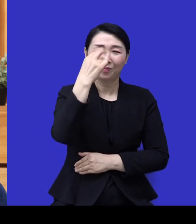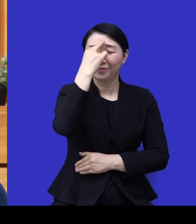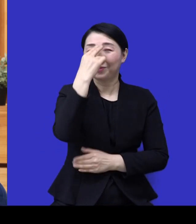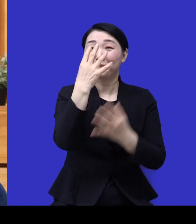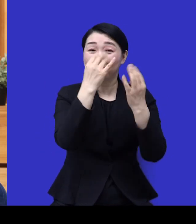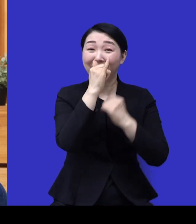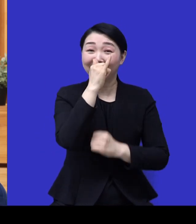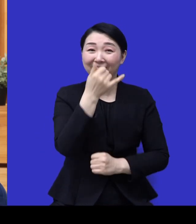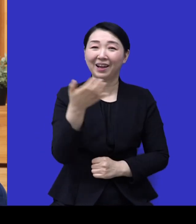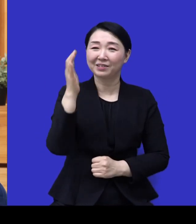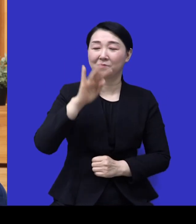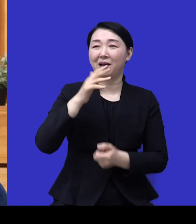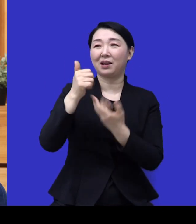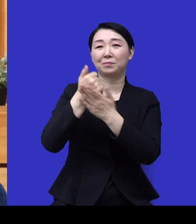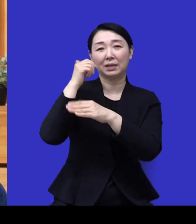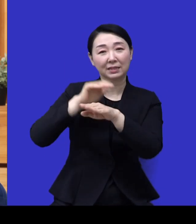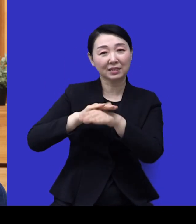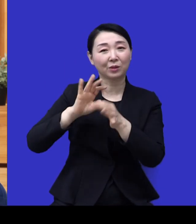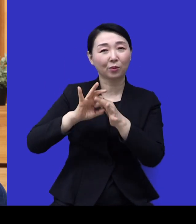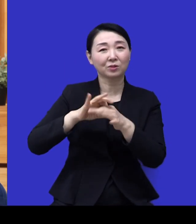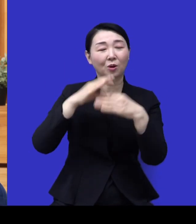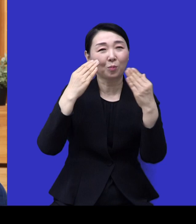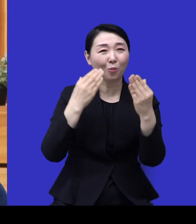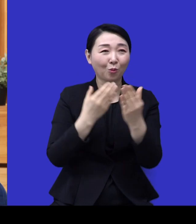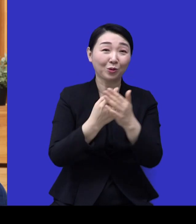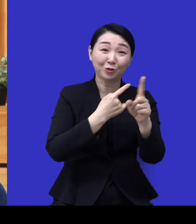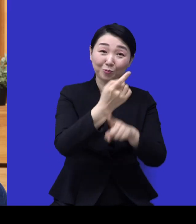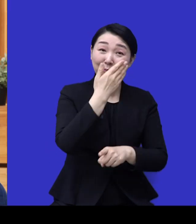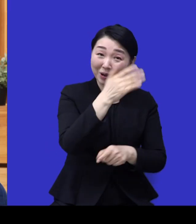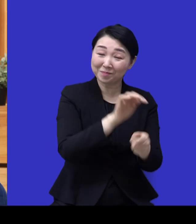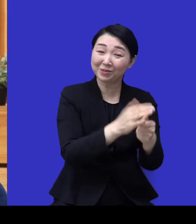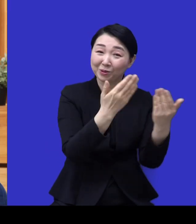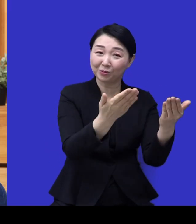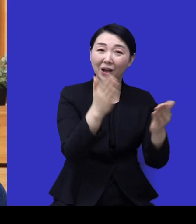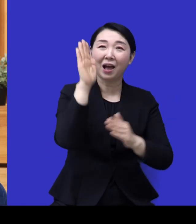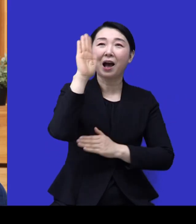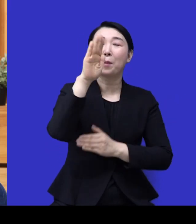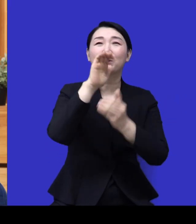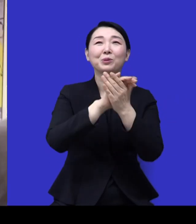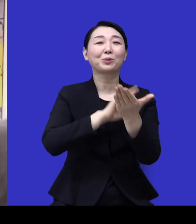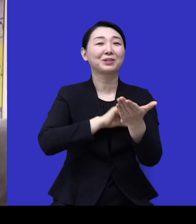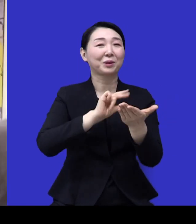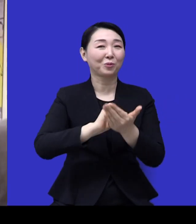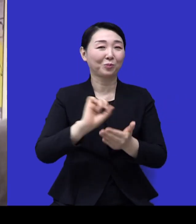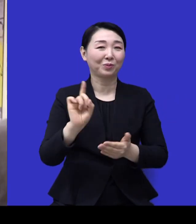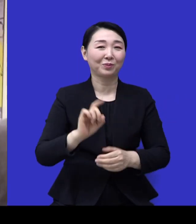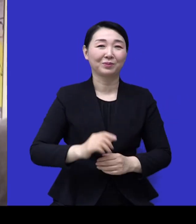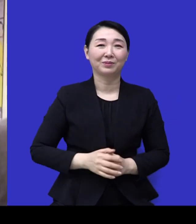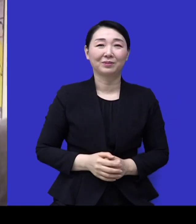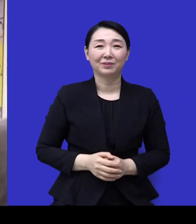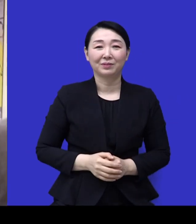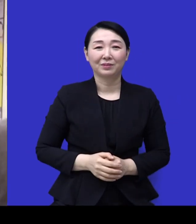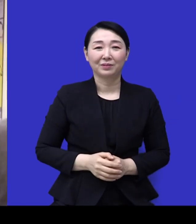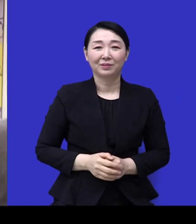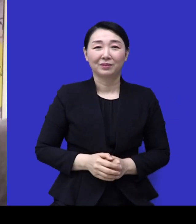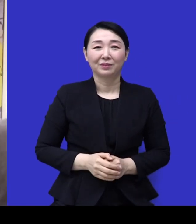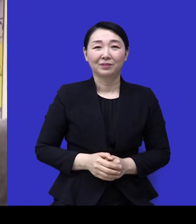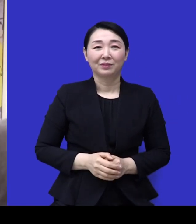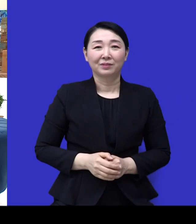이렇게 많은 지혜를 통해서 또 뚫고 나가게 해주셨는데 앞으로 어떤 기도 제목이 있을까요? 그냥